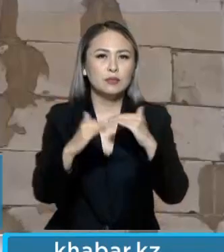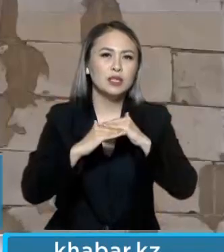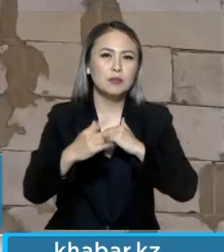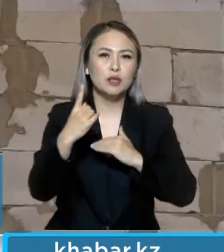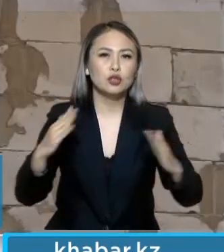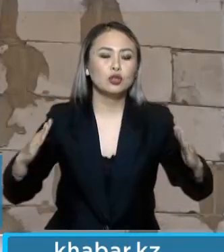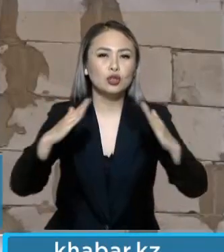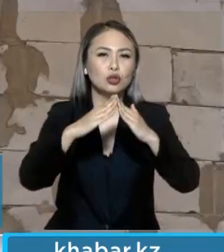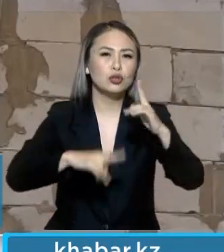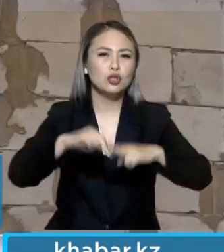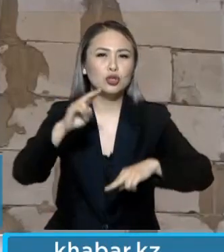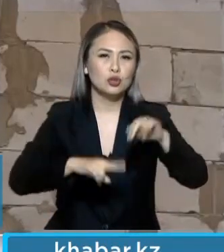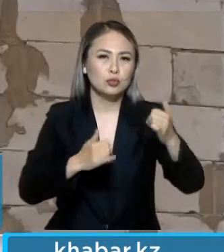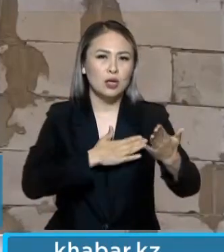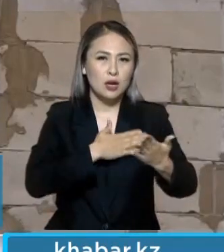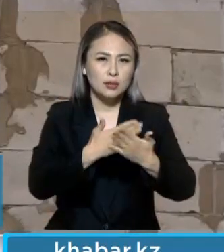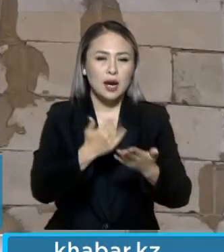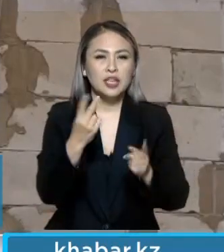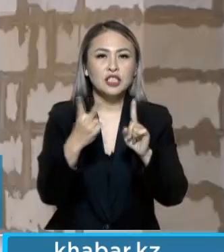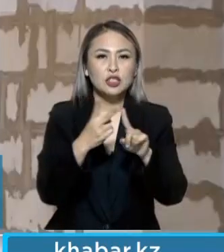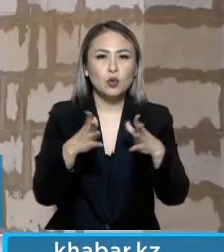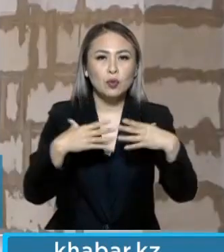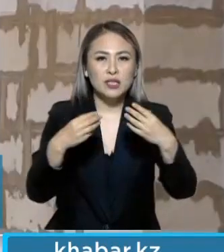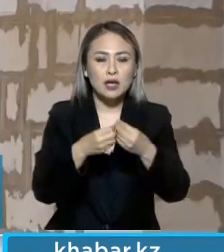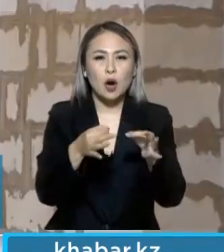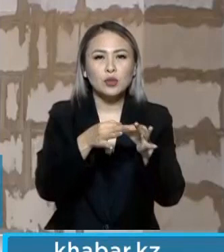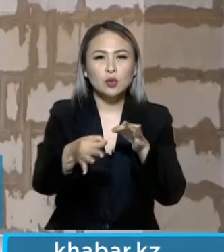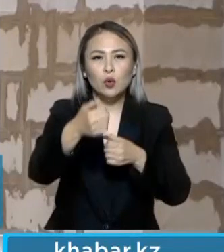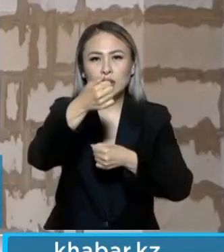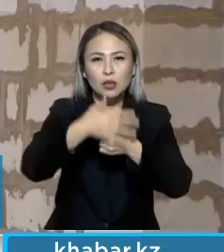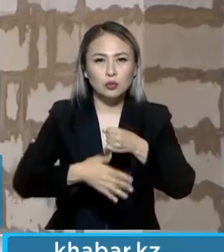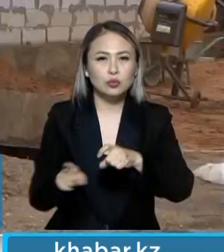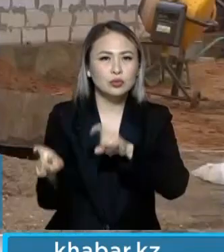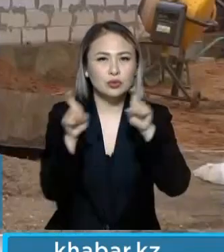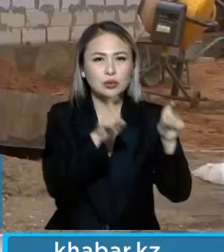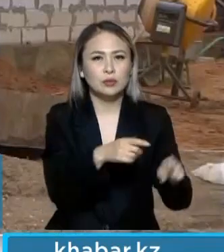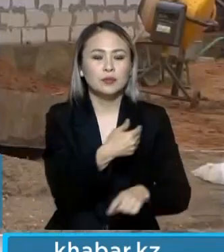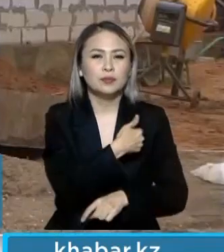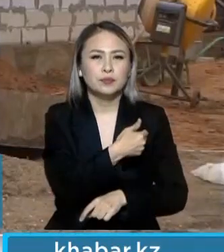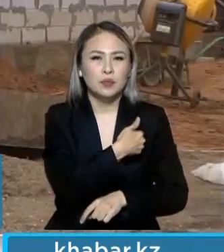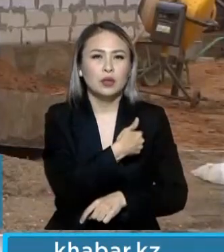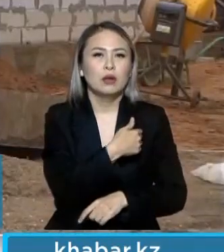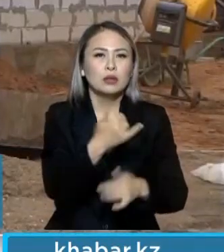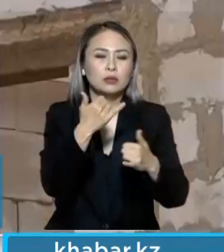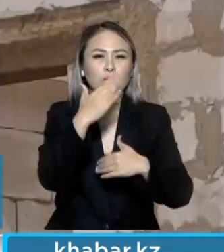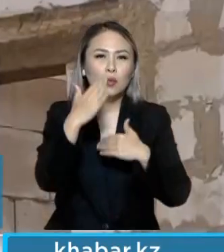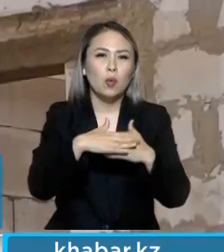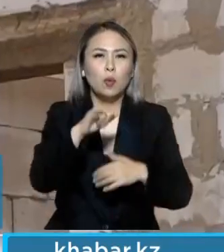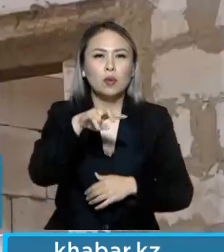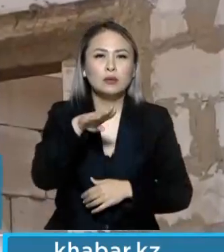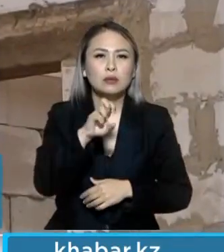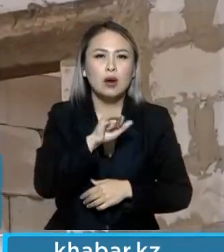елді мекенде бір үйдің құрылысы қарқынды жүріп жатыр, ал екінші отбасы аудан орталығына көшуге ниет білдірген. Жақын күндері